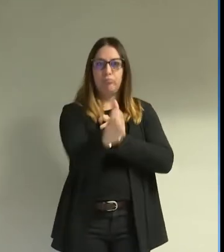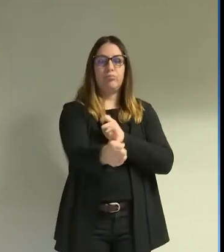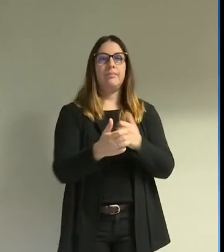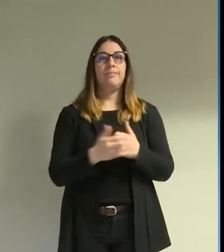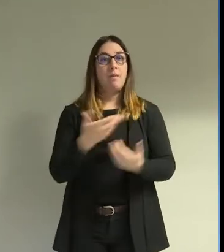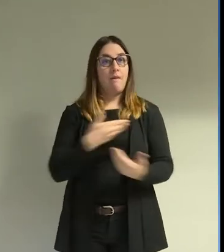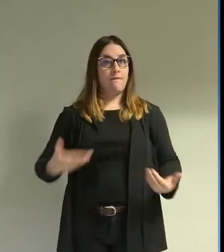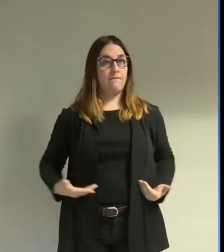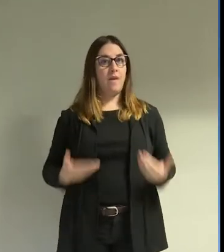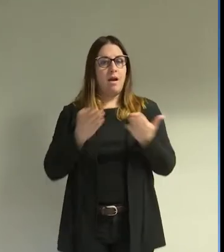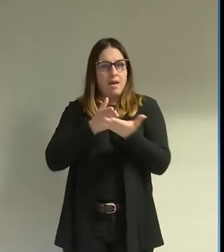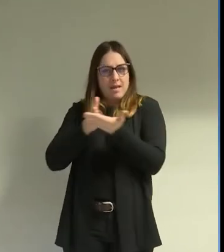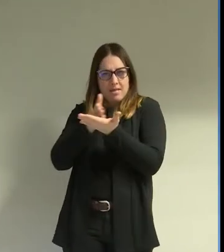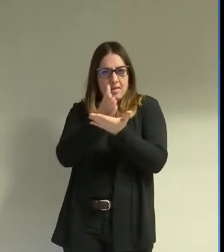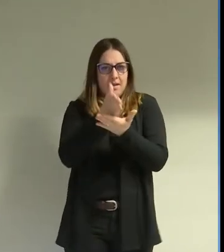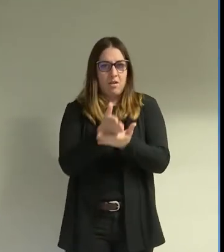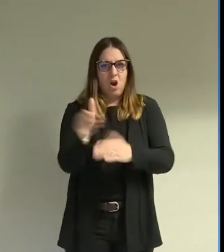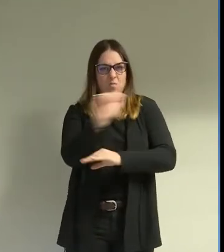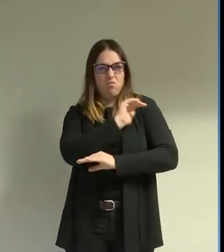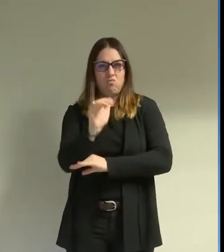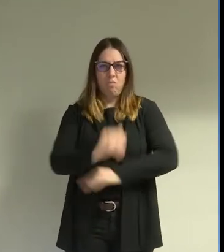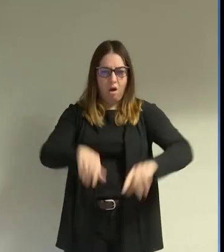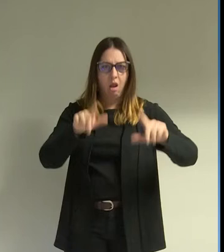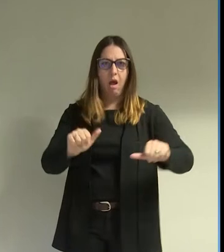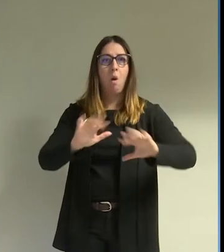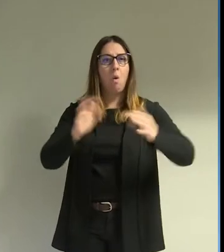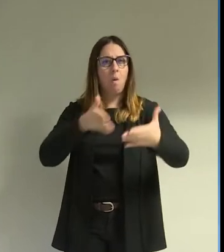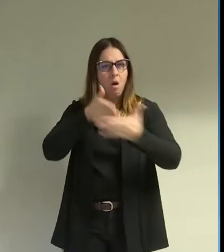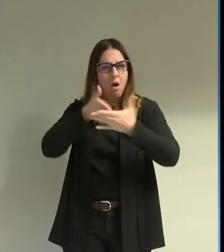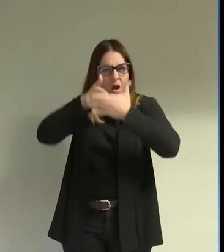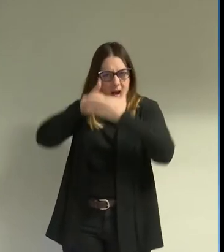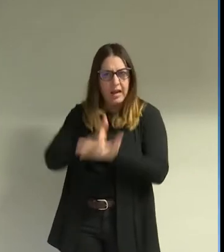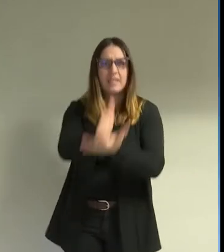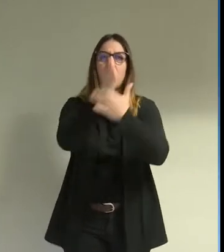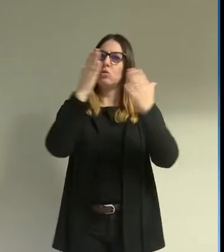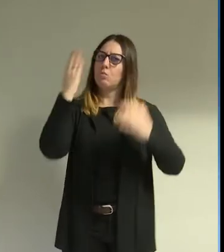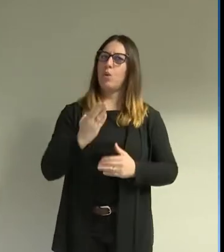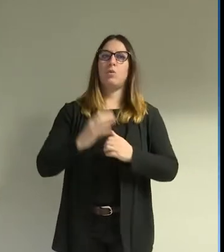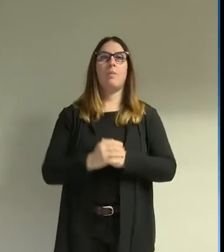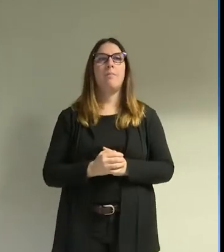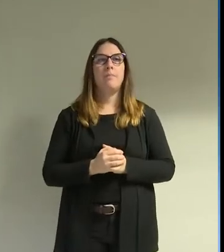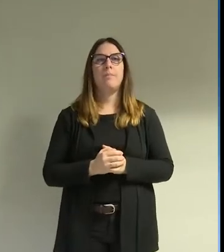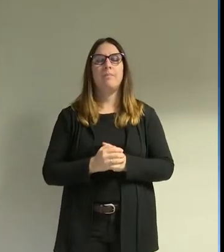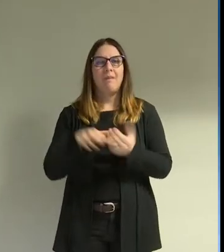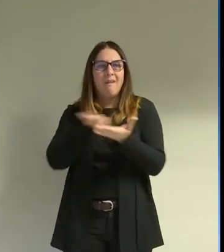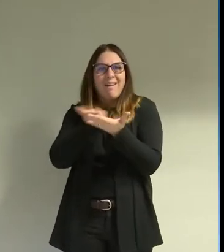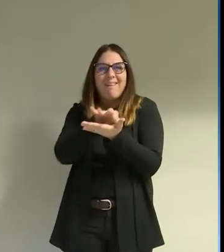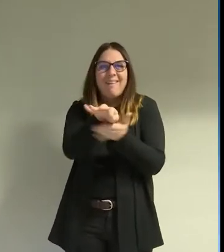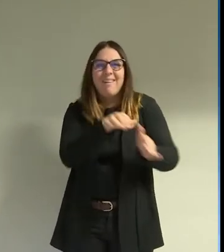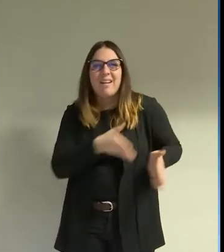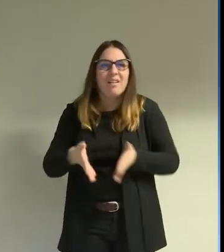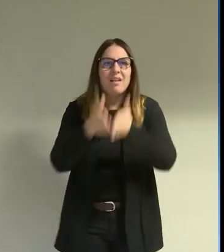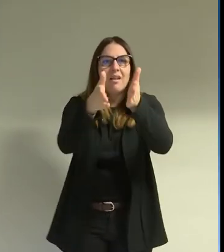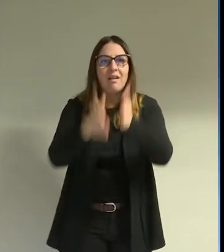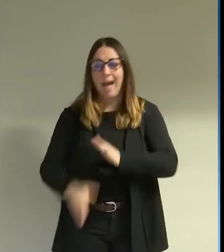sécuriser cette trajectoire grâce à une stratégie de résilience construire un itinéraire il faut savoir d'où l'on